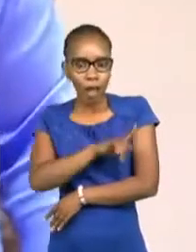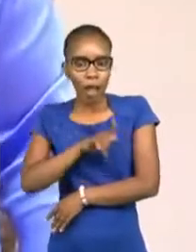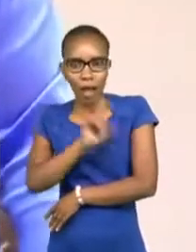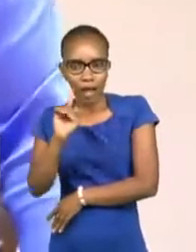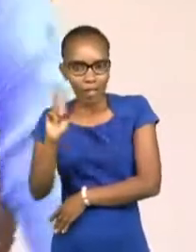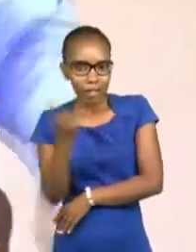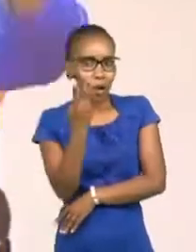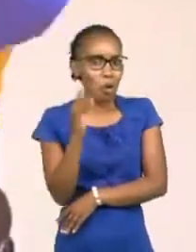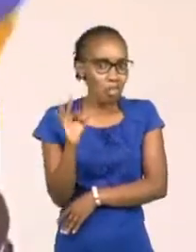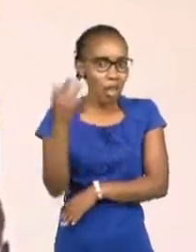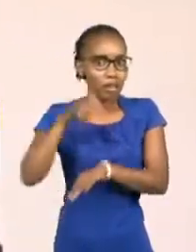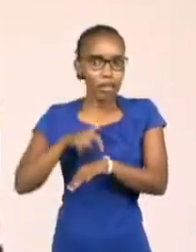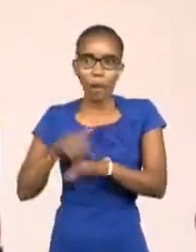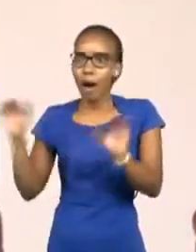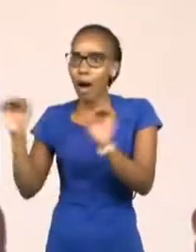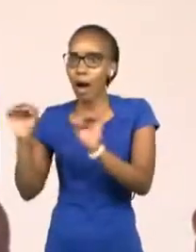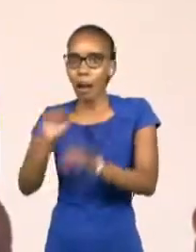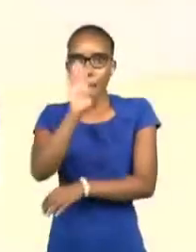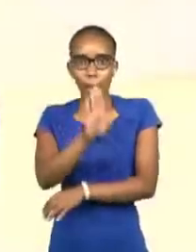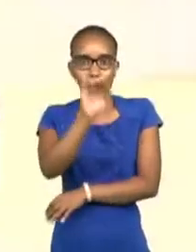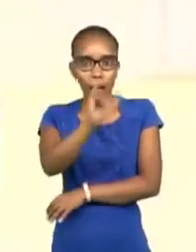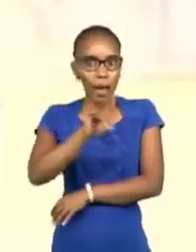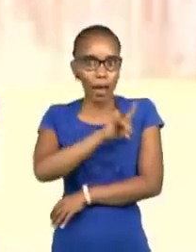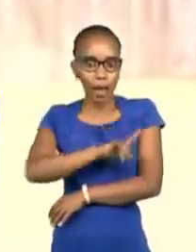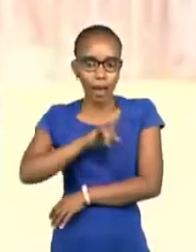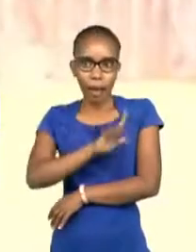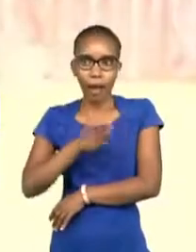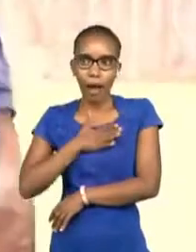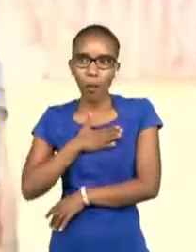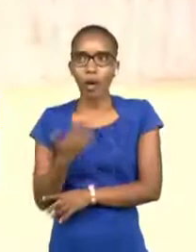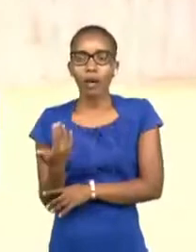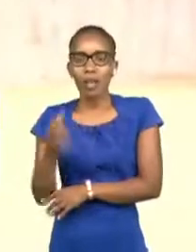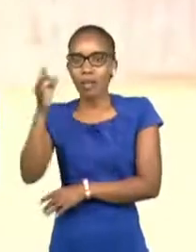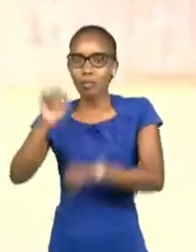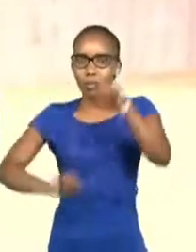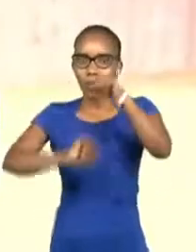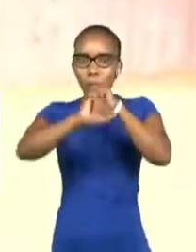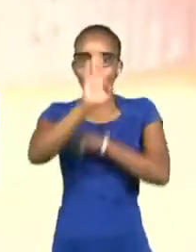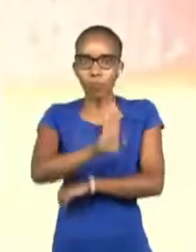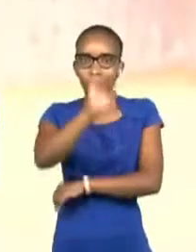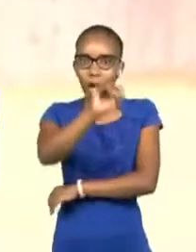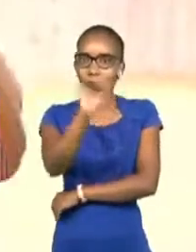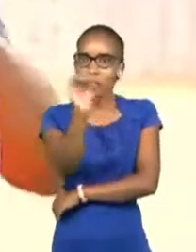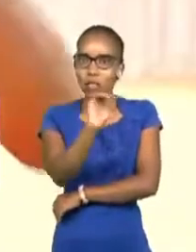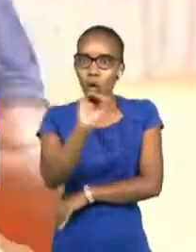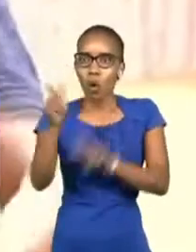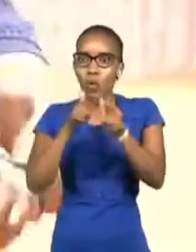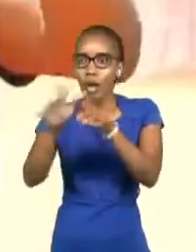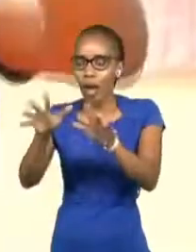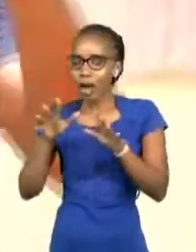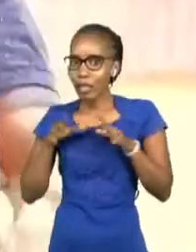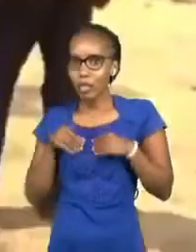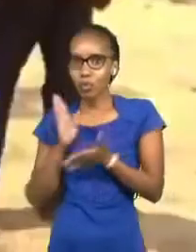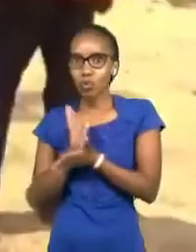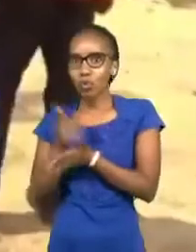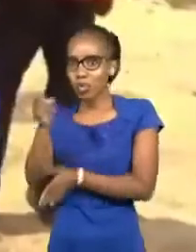tatu. Hii BBI ni bahati yetu. Mtu akipiga BBI hakika kabisa mtakubaliana na mimi ya kwamba